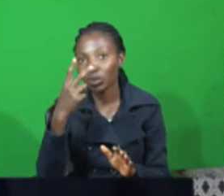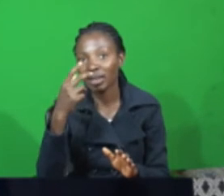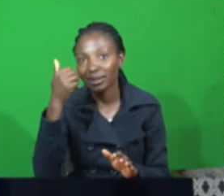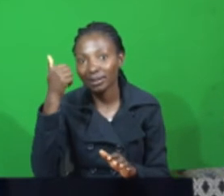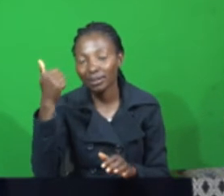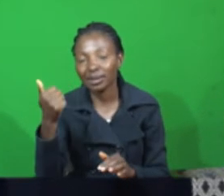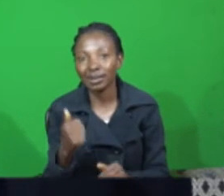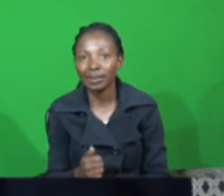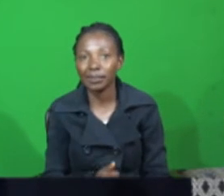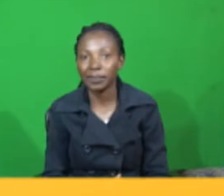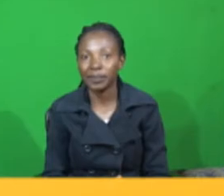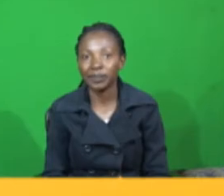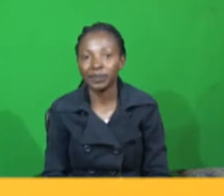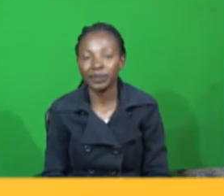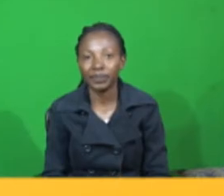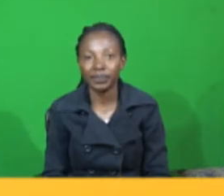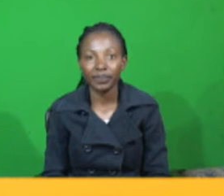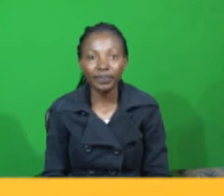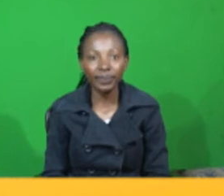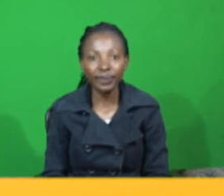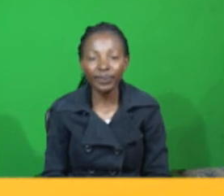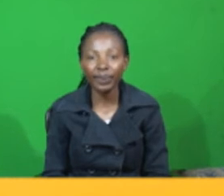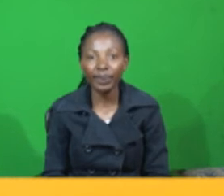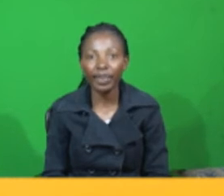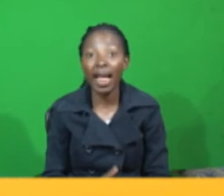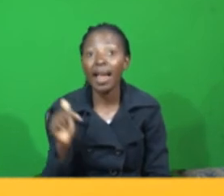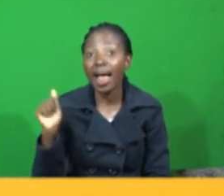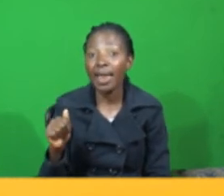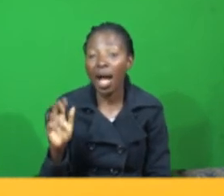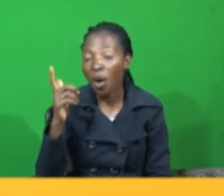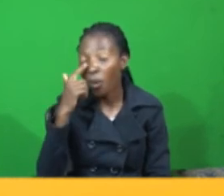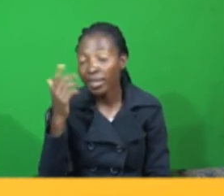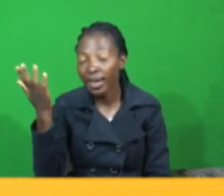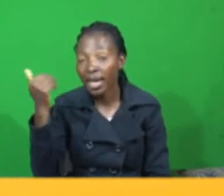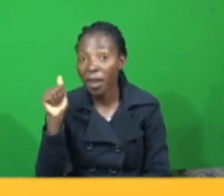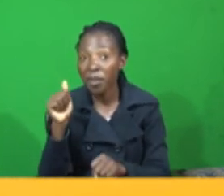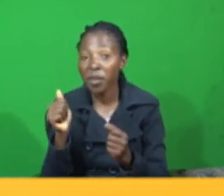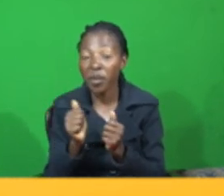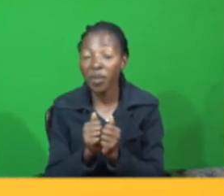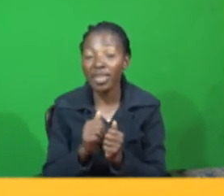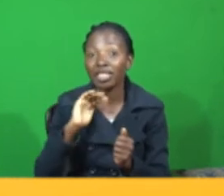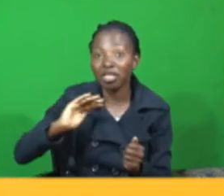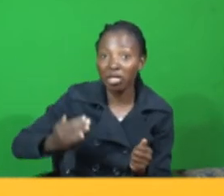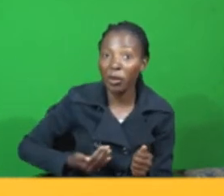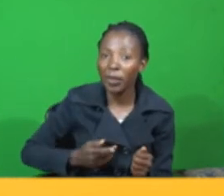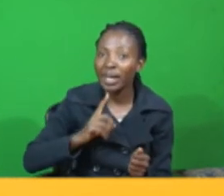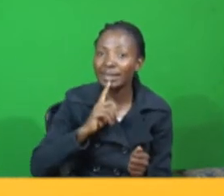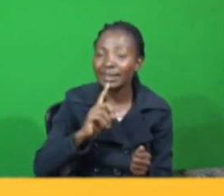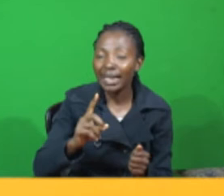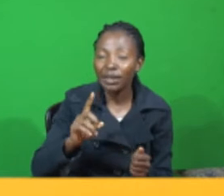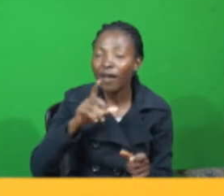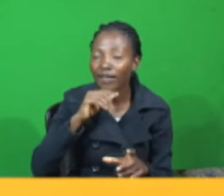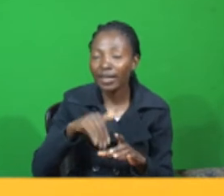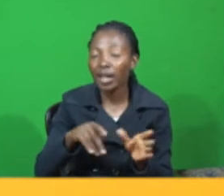ya Genesis 38. Verse 25 ne verse 26. Zvino vakati vachiuya naye akatuma shoko kuna baba womurume